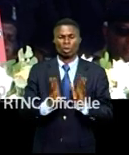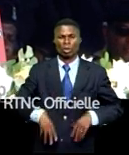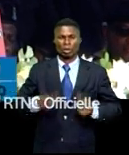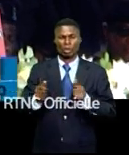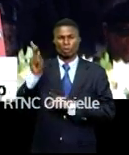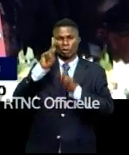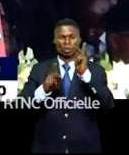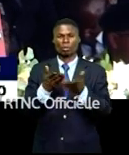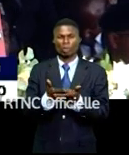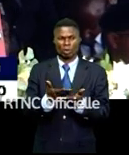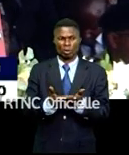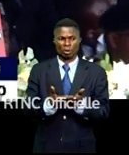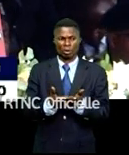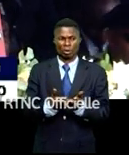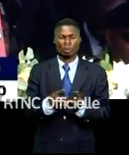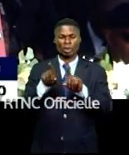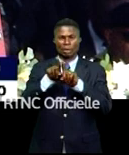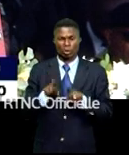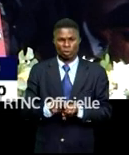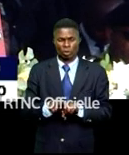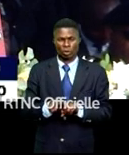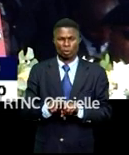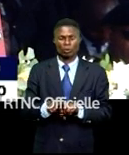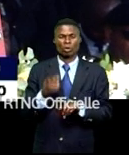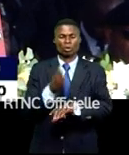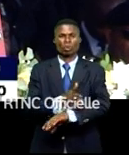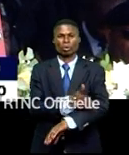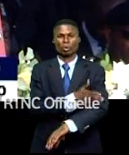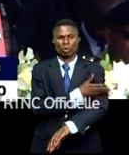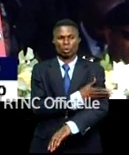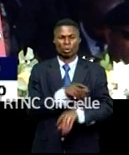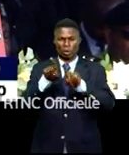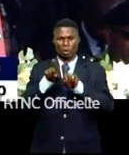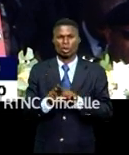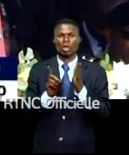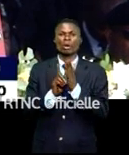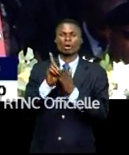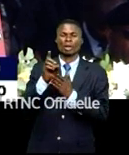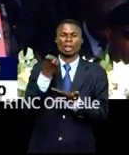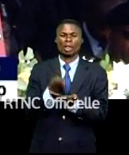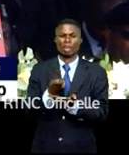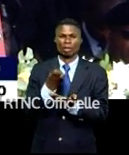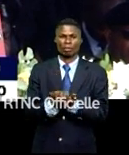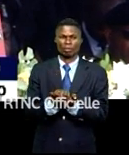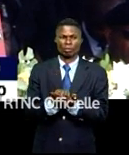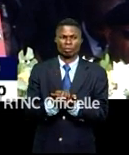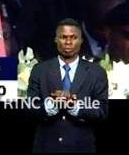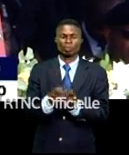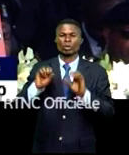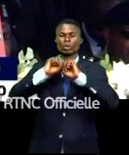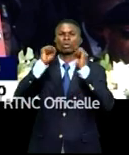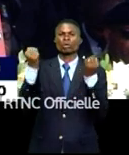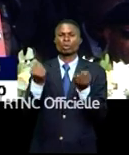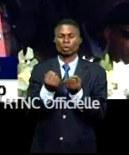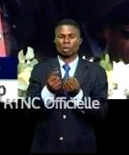son peuple, acquis également au progrès et au développement économique et social